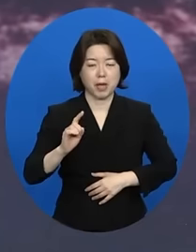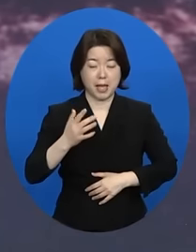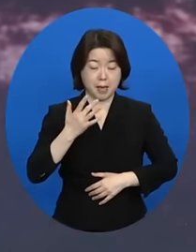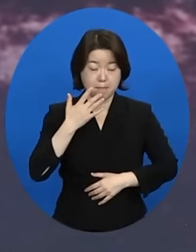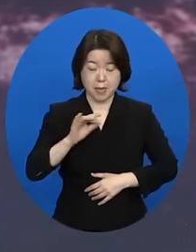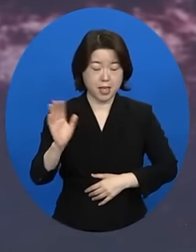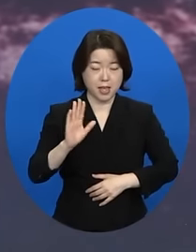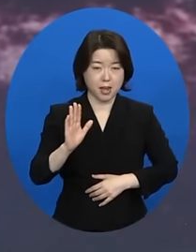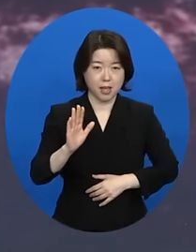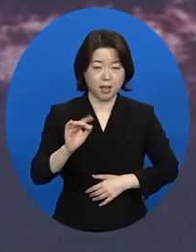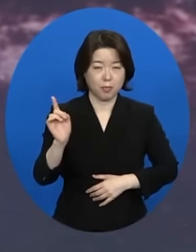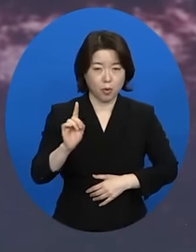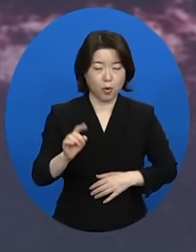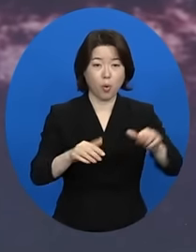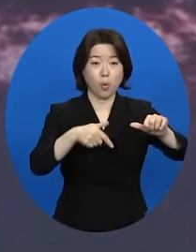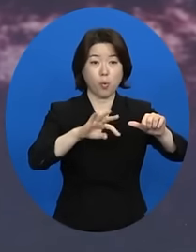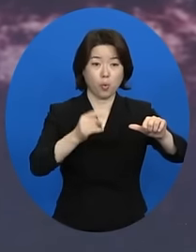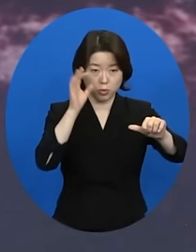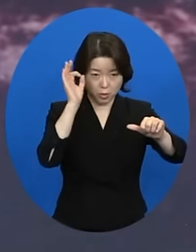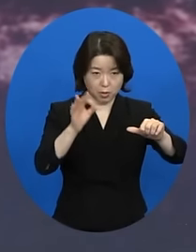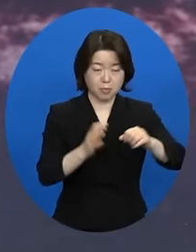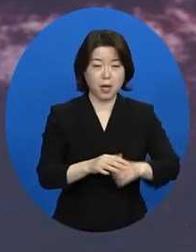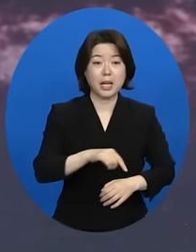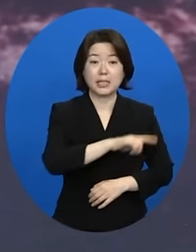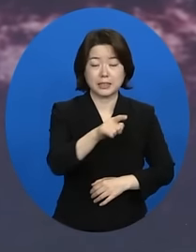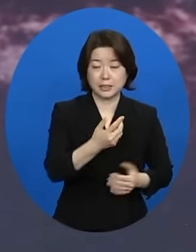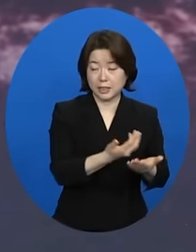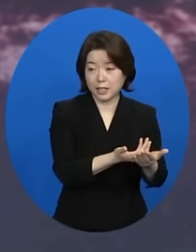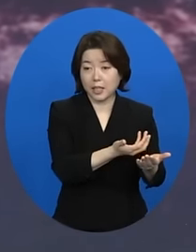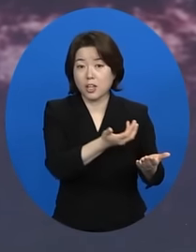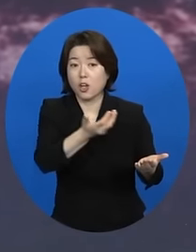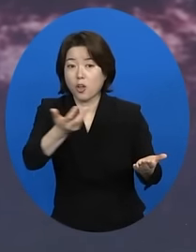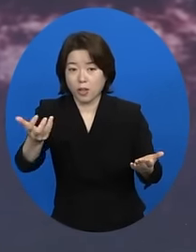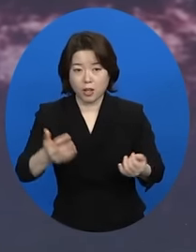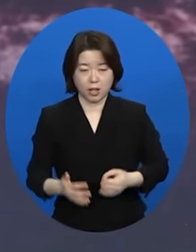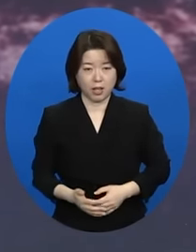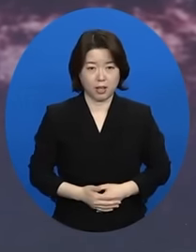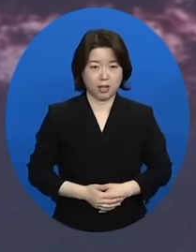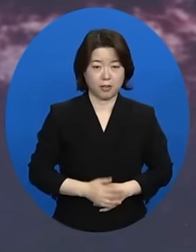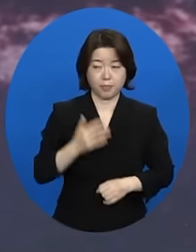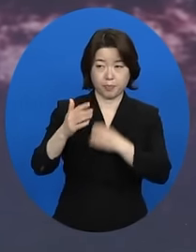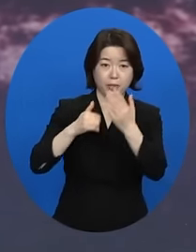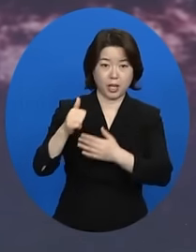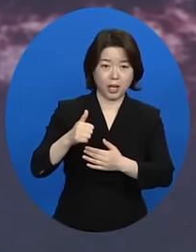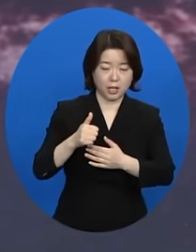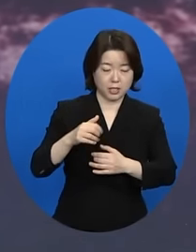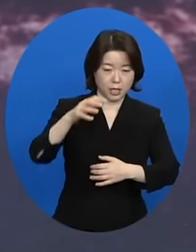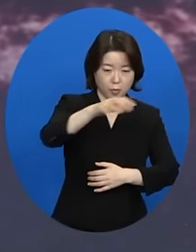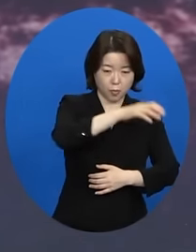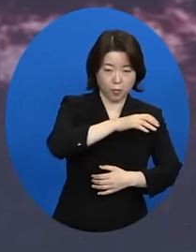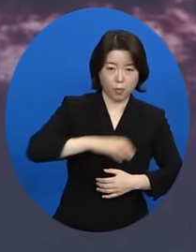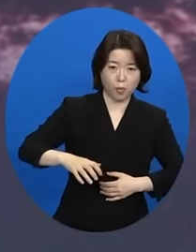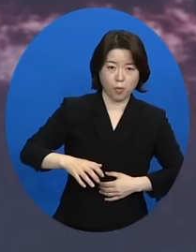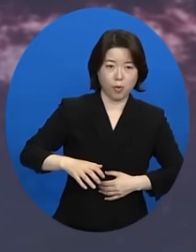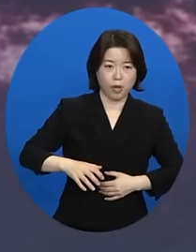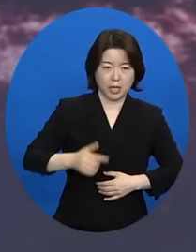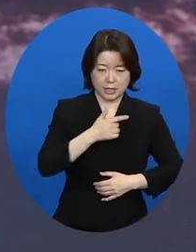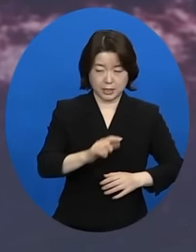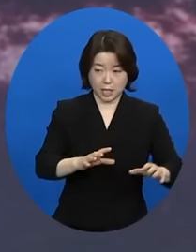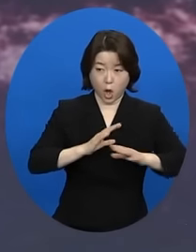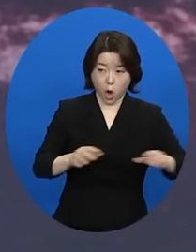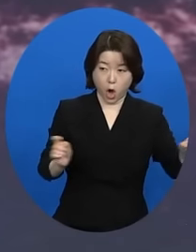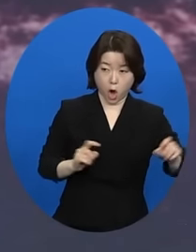뭘 말씀하냐면 5절 말씀 보세요. 그들이 떠났으나 가족이 하나님이 그 사면 고울들로 크게